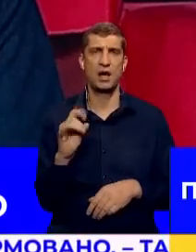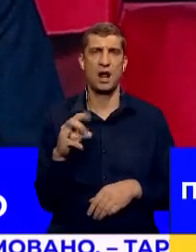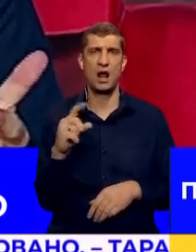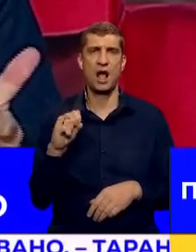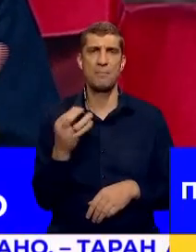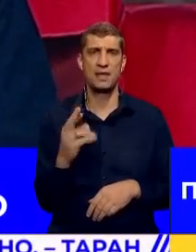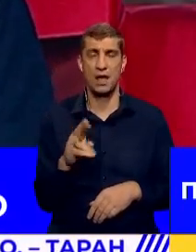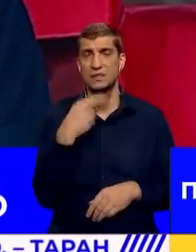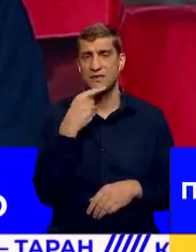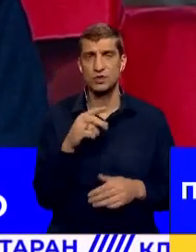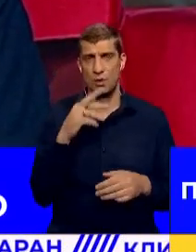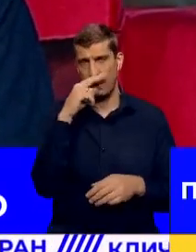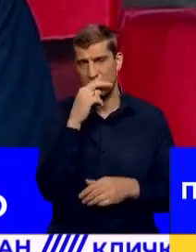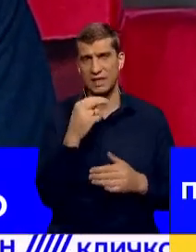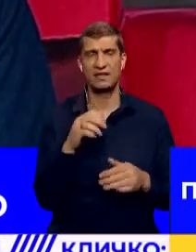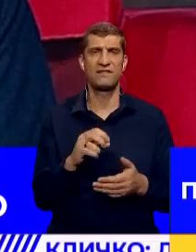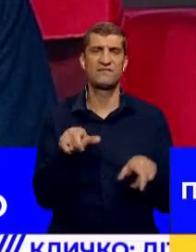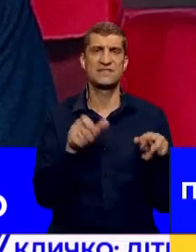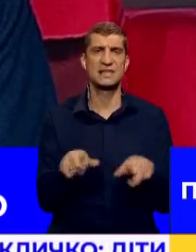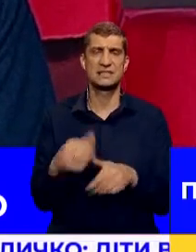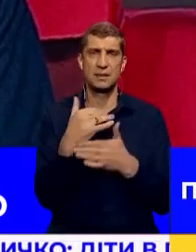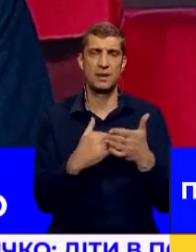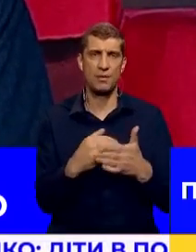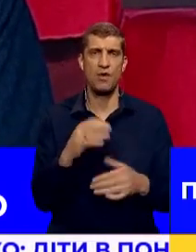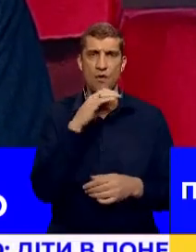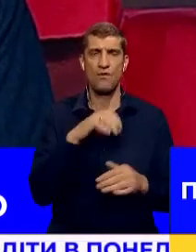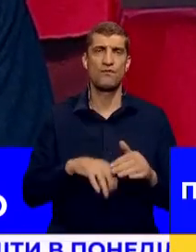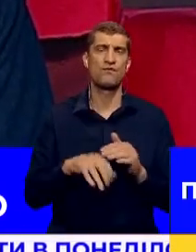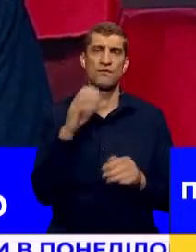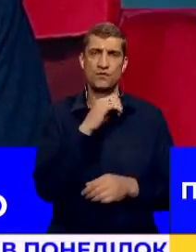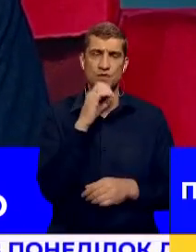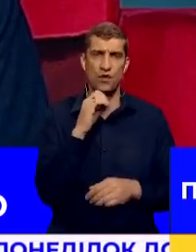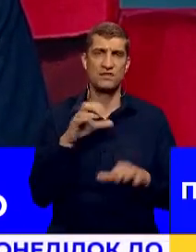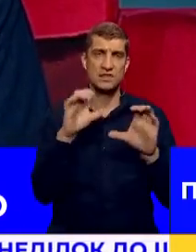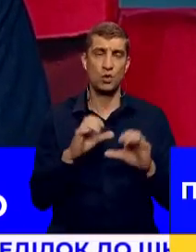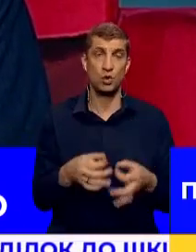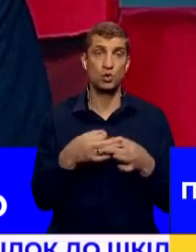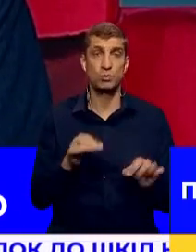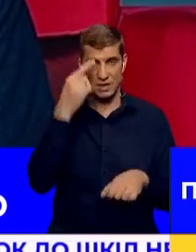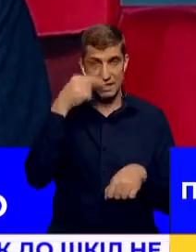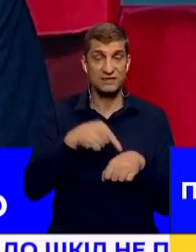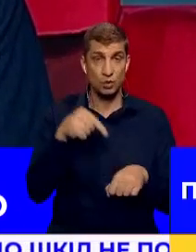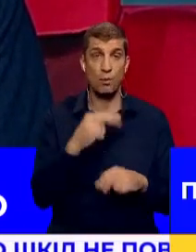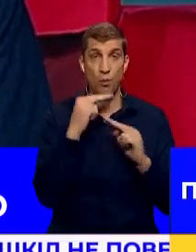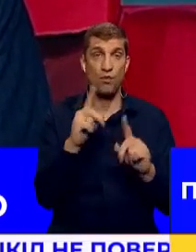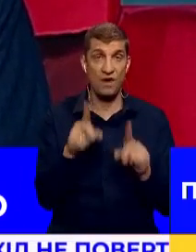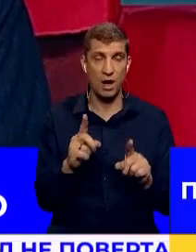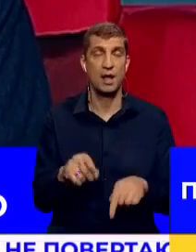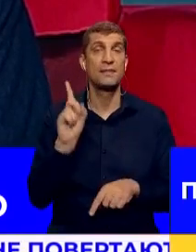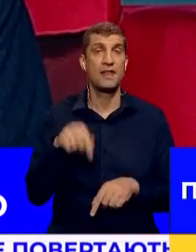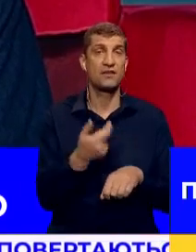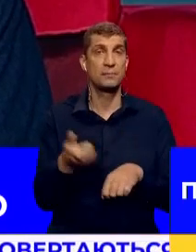заявив, що помилки у санкційному переліку злодіїв у законі допускались свідомо, увага, і навіть більше